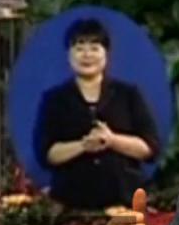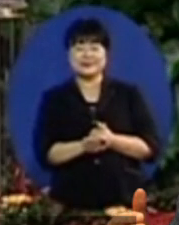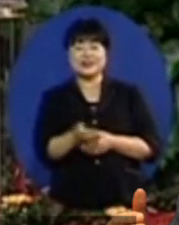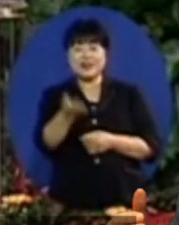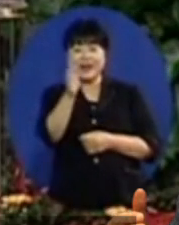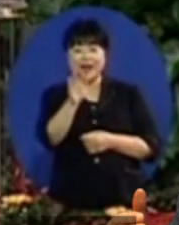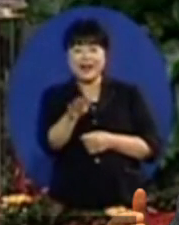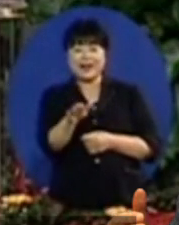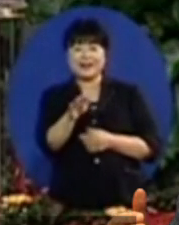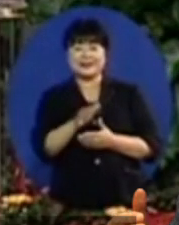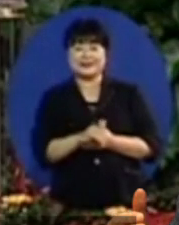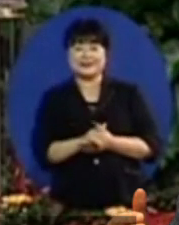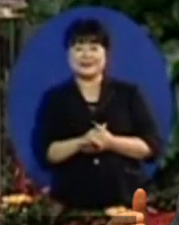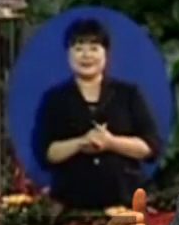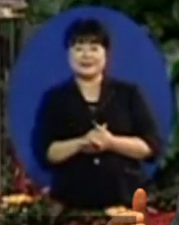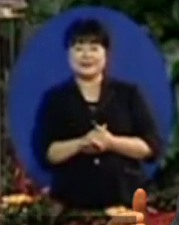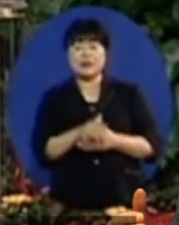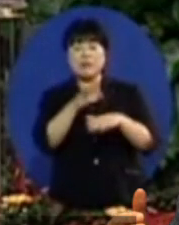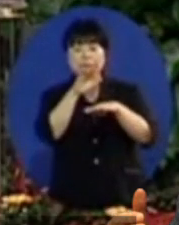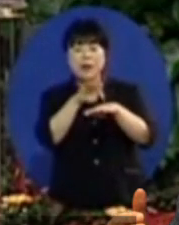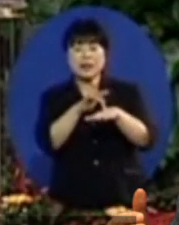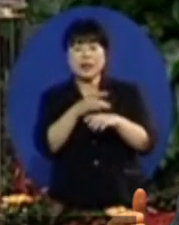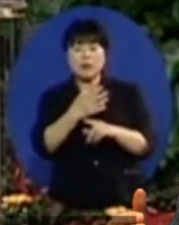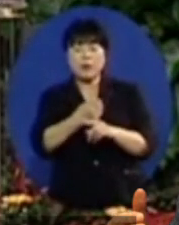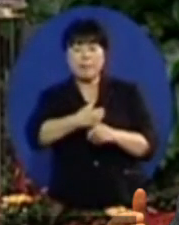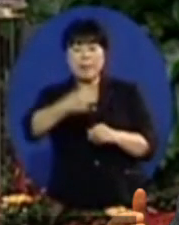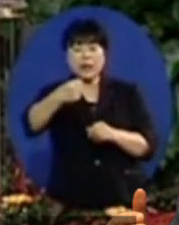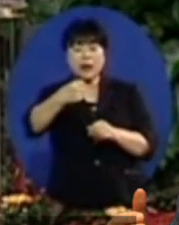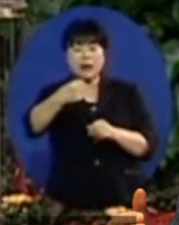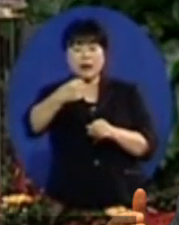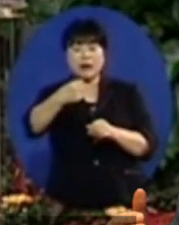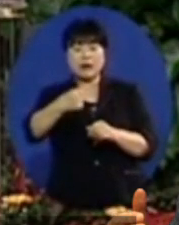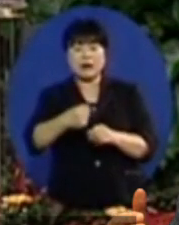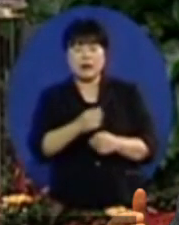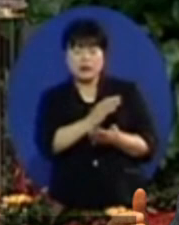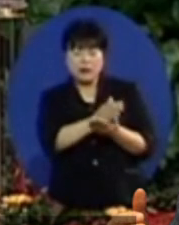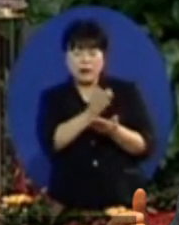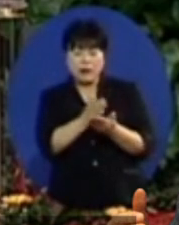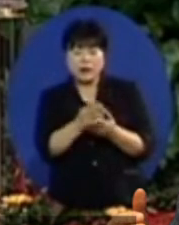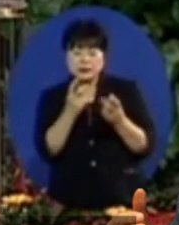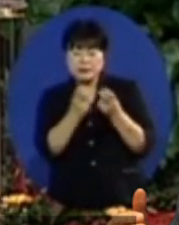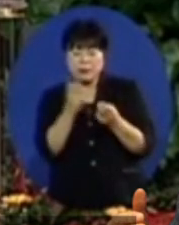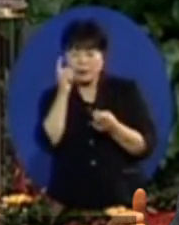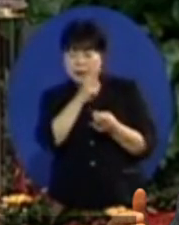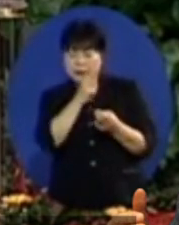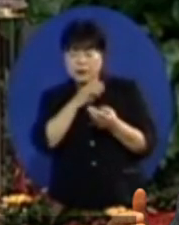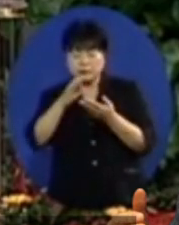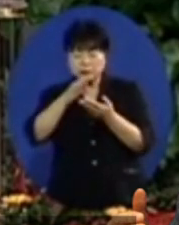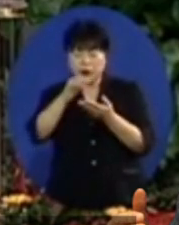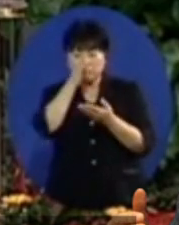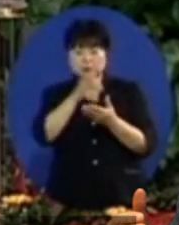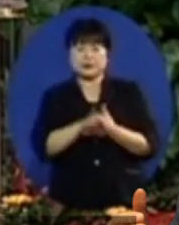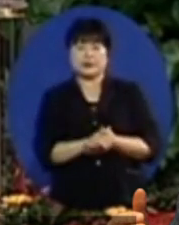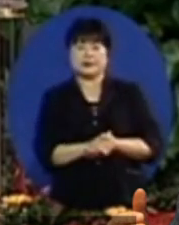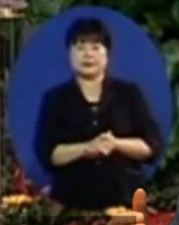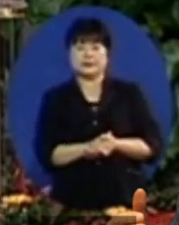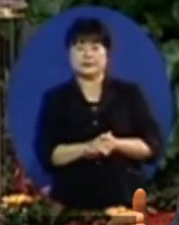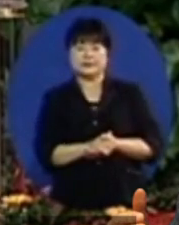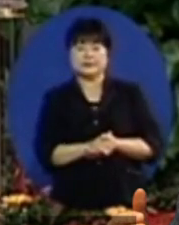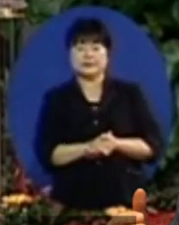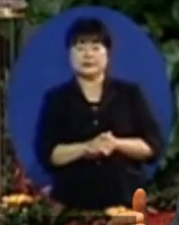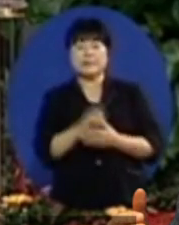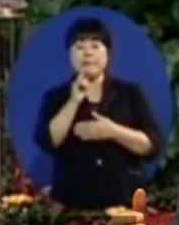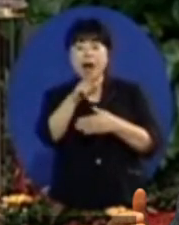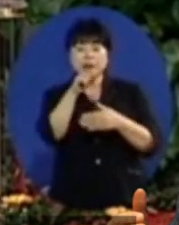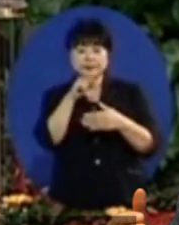그러나 마귀는 이 보배를 빼앗으려고 온갖 수단과 방법을 다 합니다. 이